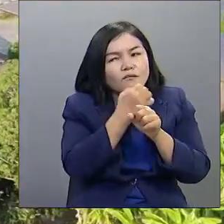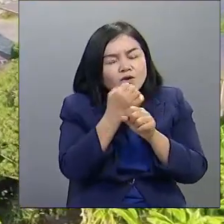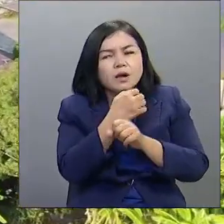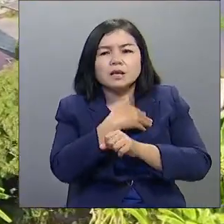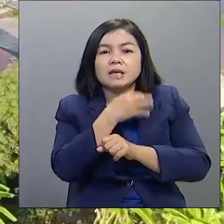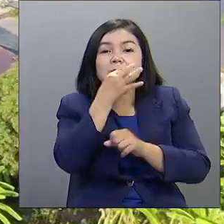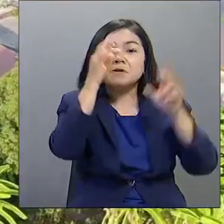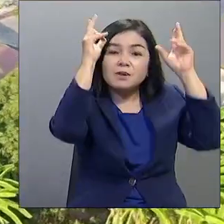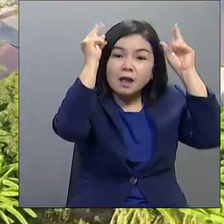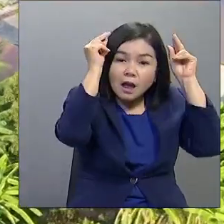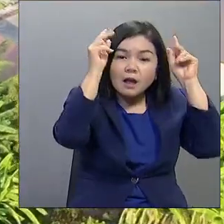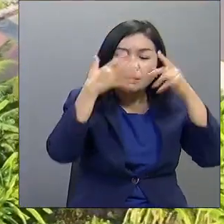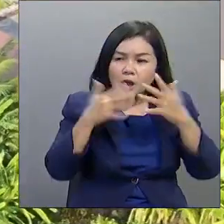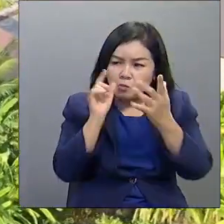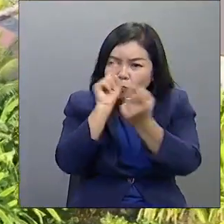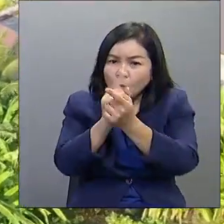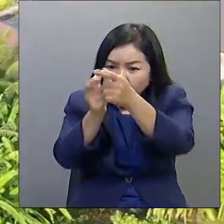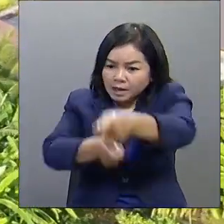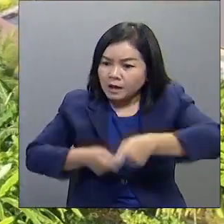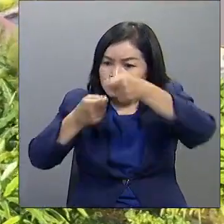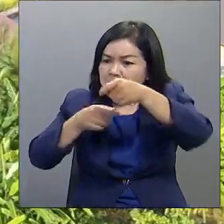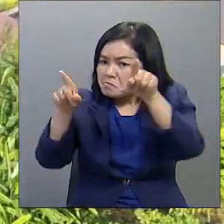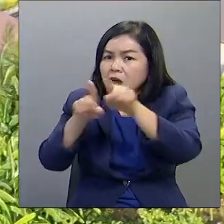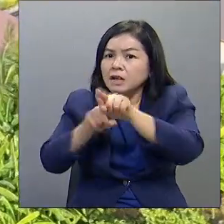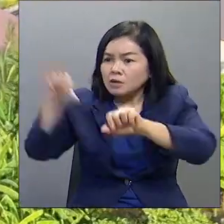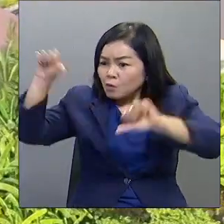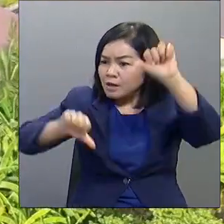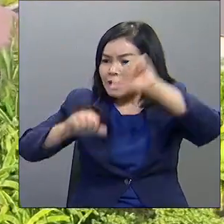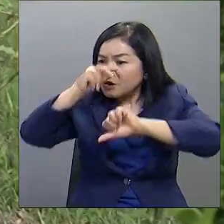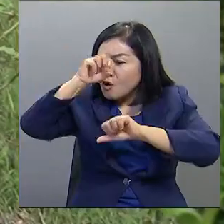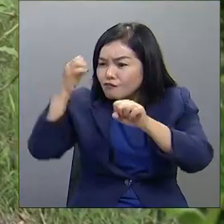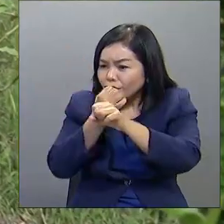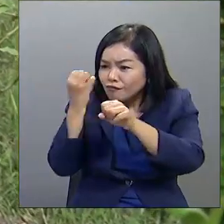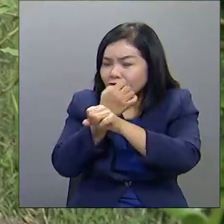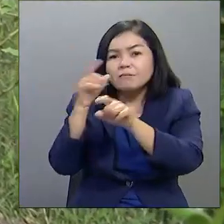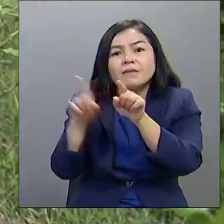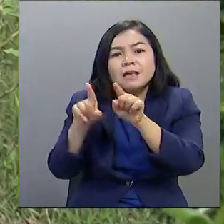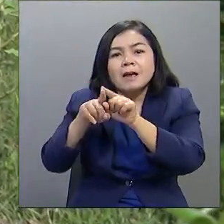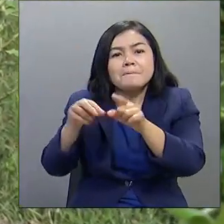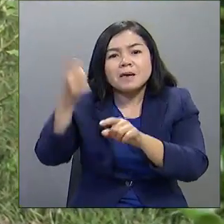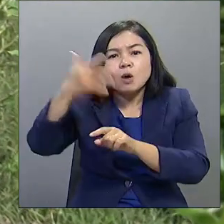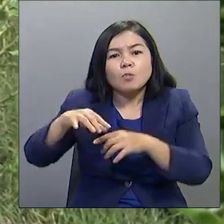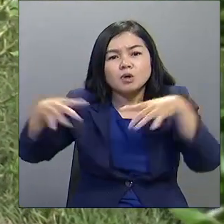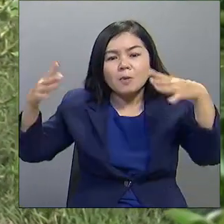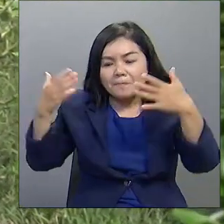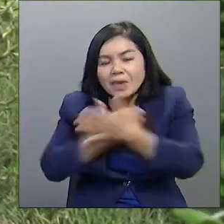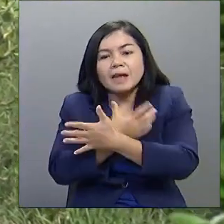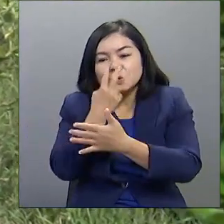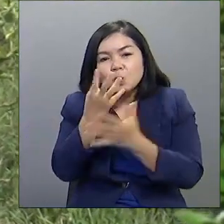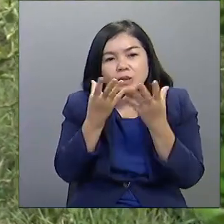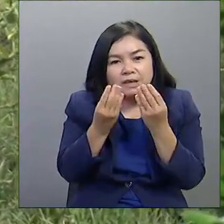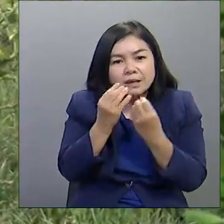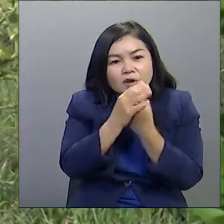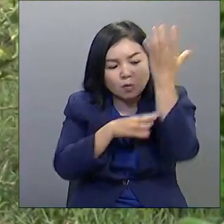าวิชาเกษตรอ่ะมันคือวิชาวิทยาศาสตร์วิชาหนึ่งเลยเหมือนทดลองไม่ใช่ก็เปลี่ยนดูสภาพดินดูปุ๋ย